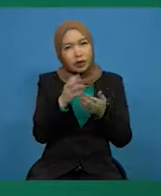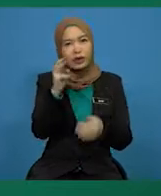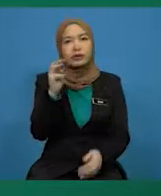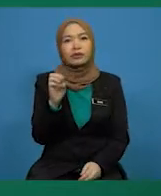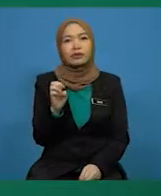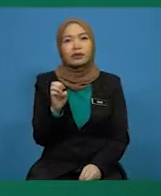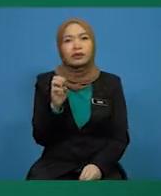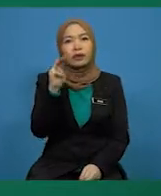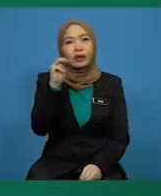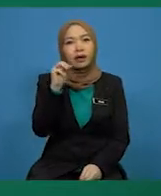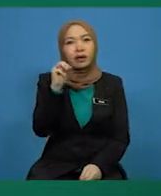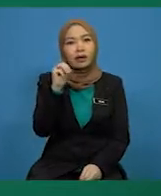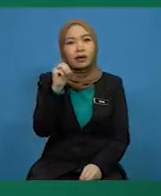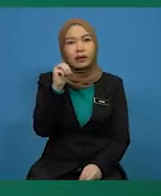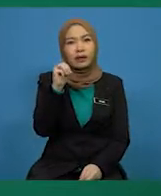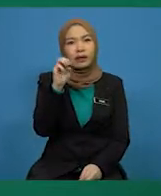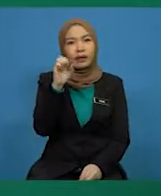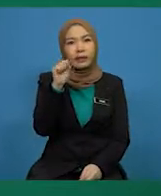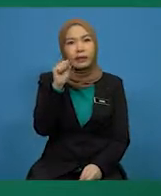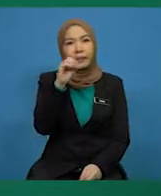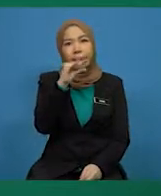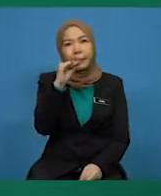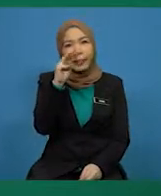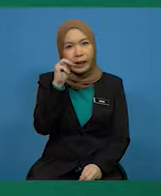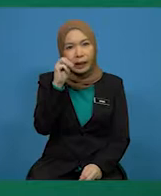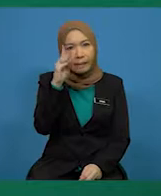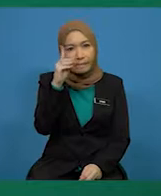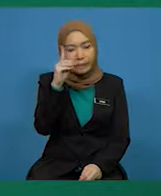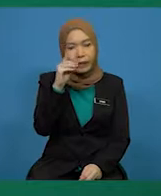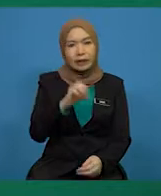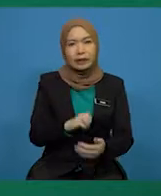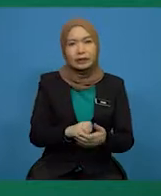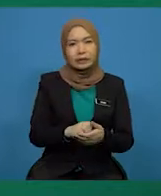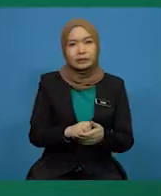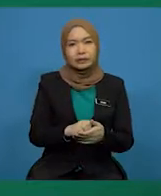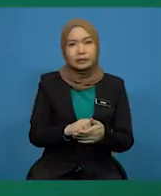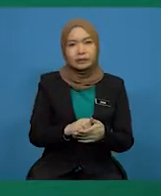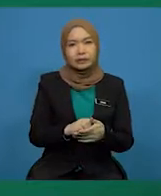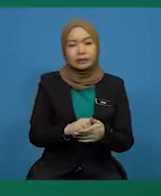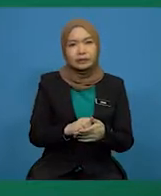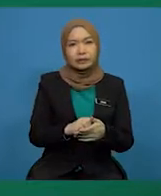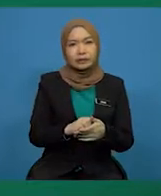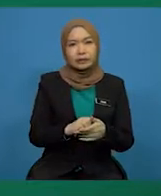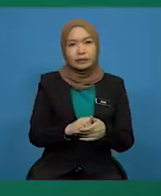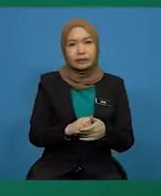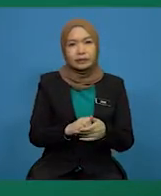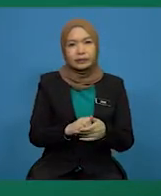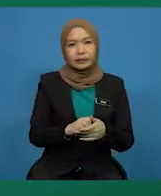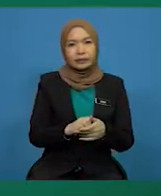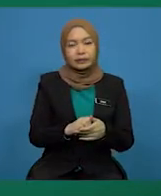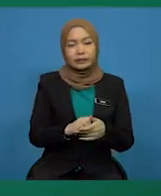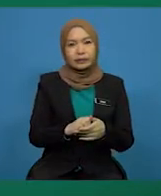Jadi, apakah kesan yang berlaku pada kadar bunga dan kuantiti wang pada tingkat keseimbangan ini?